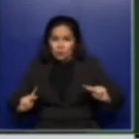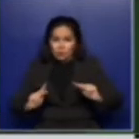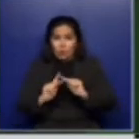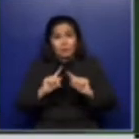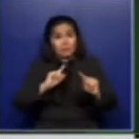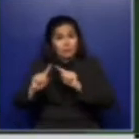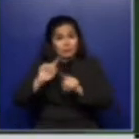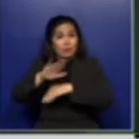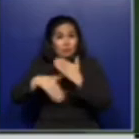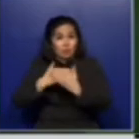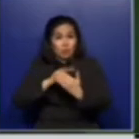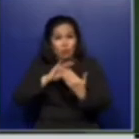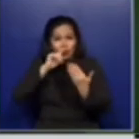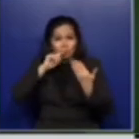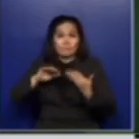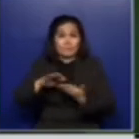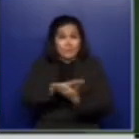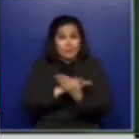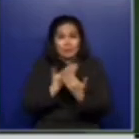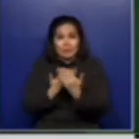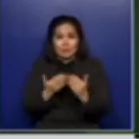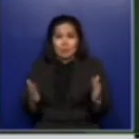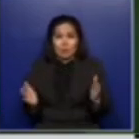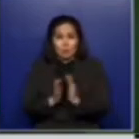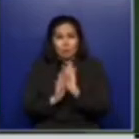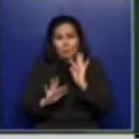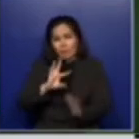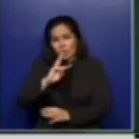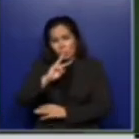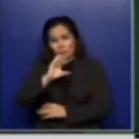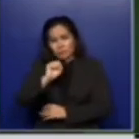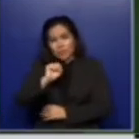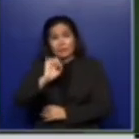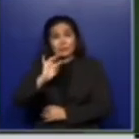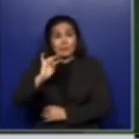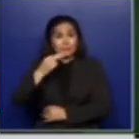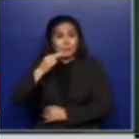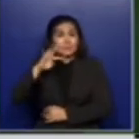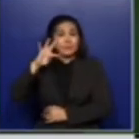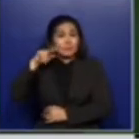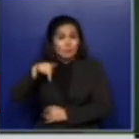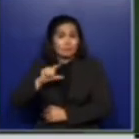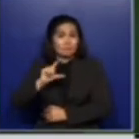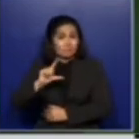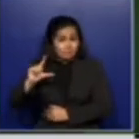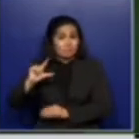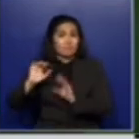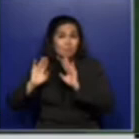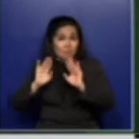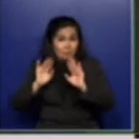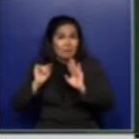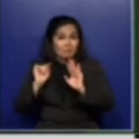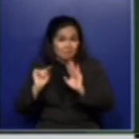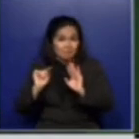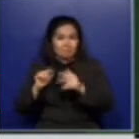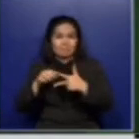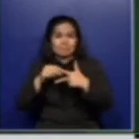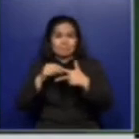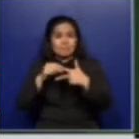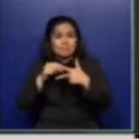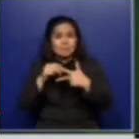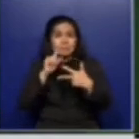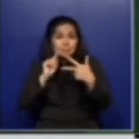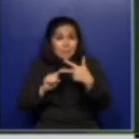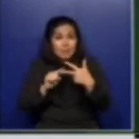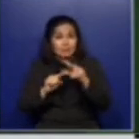เรานะครับเม็ดเงินประมาณ 674,000 ล้านบาทตัวเลขกลมๆนะครับอีก 3% เราเรีย